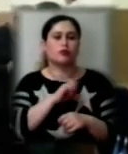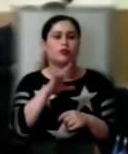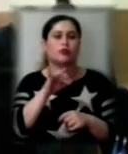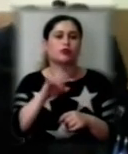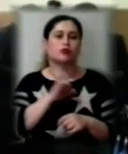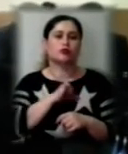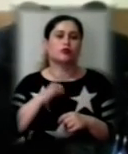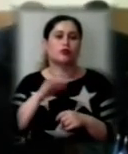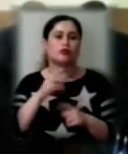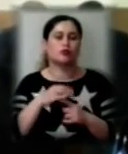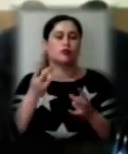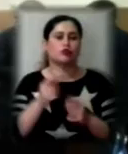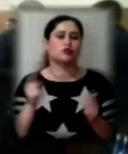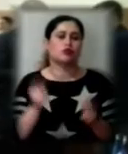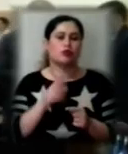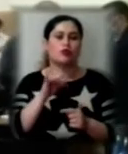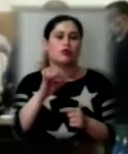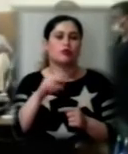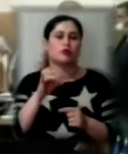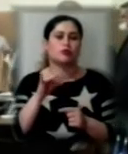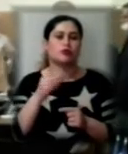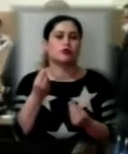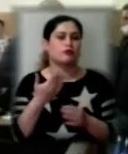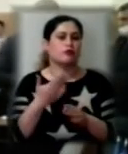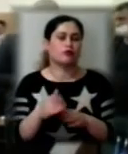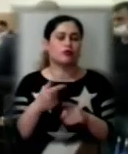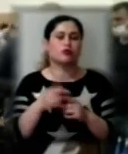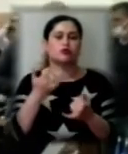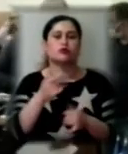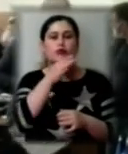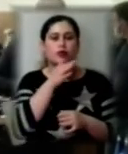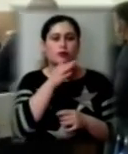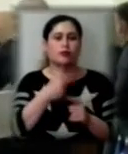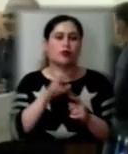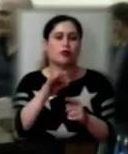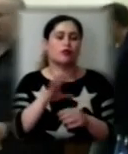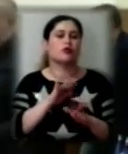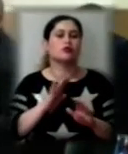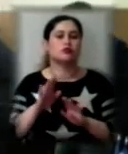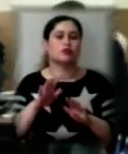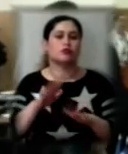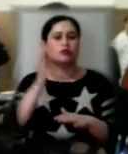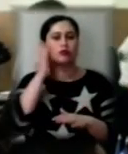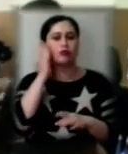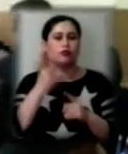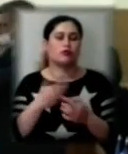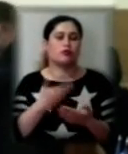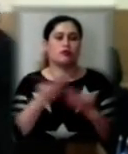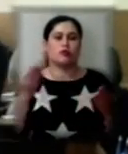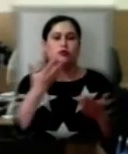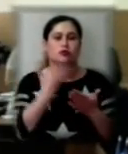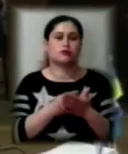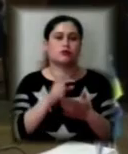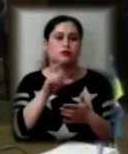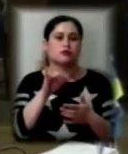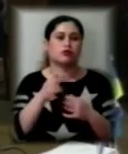Треба скоротити розходи комунальних підприємств, які до теперішнього часу, попри розпорядження міського голови, не опублікували свої звіти про роботу в